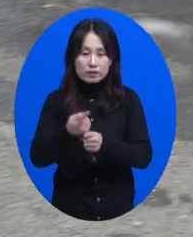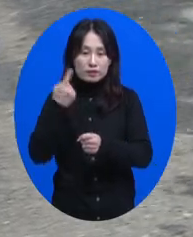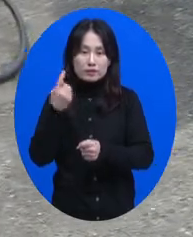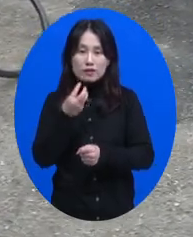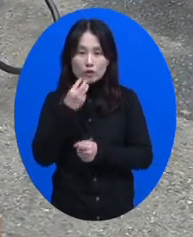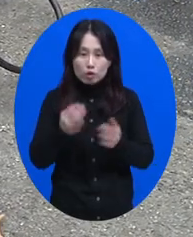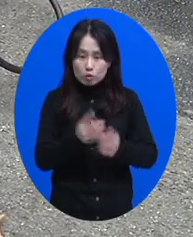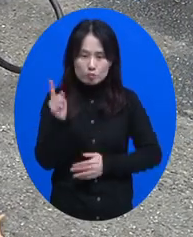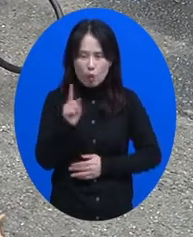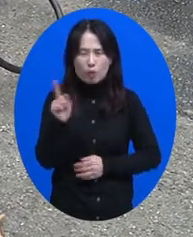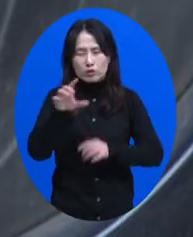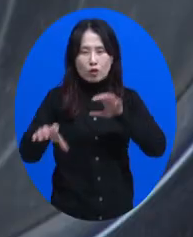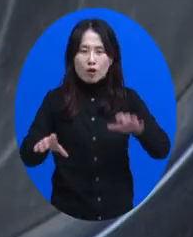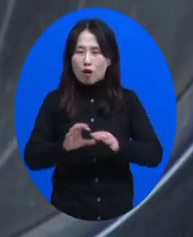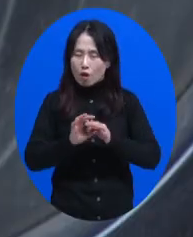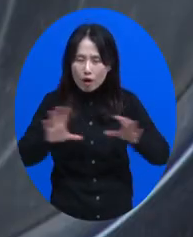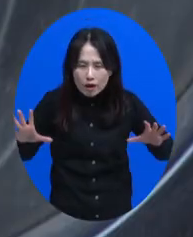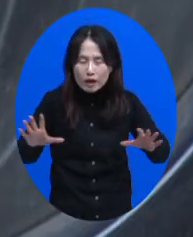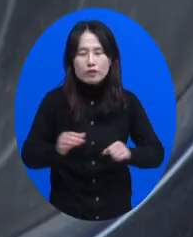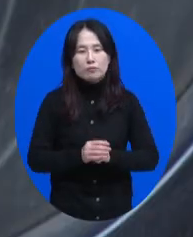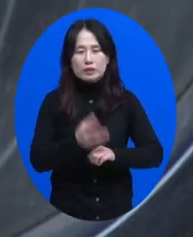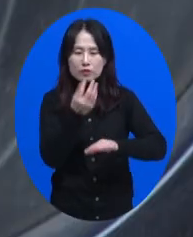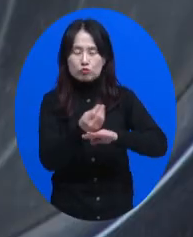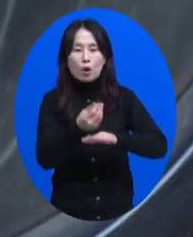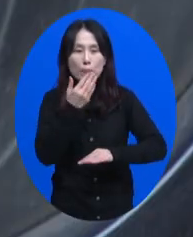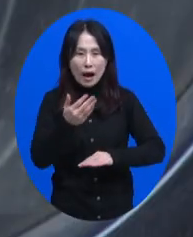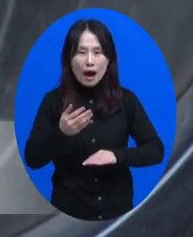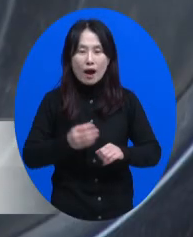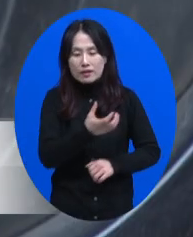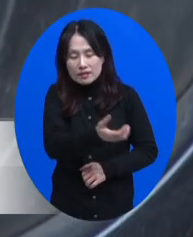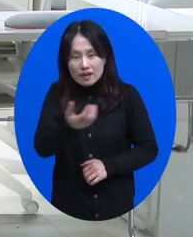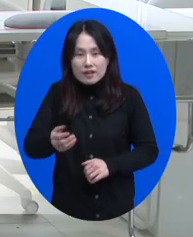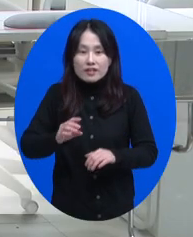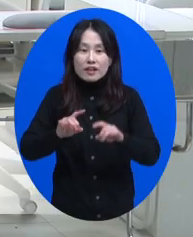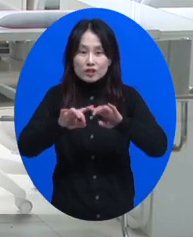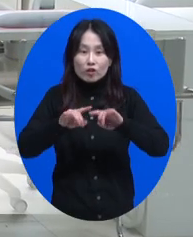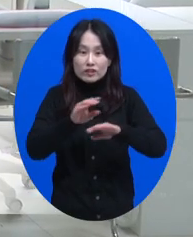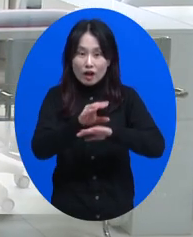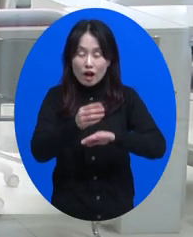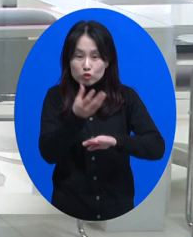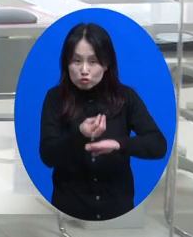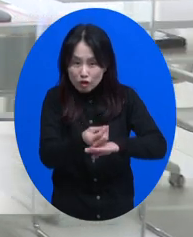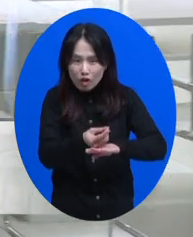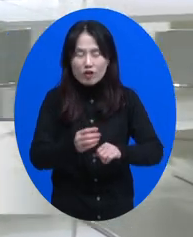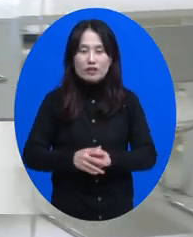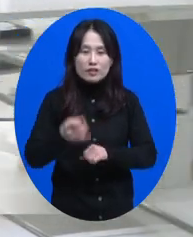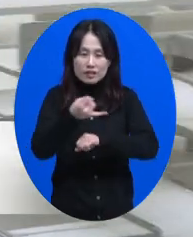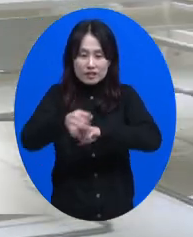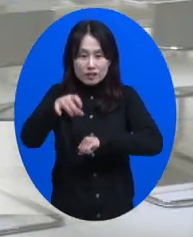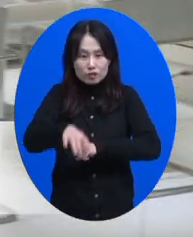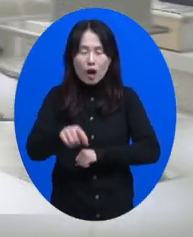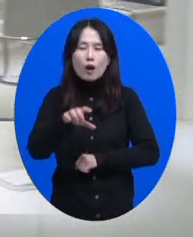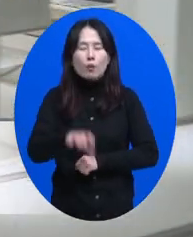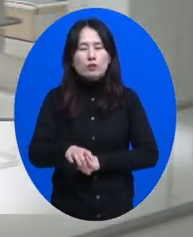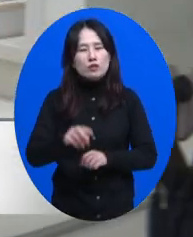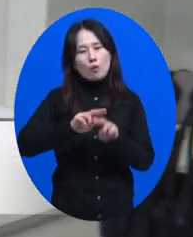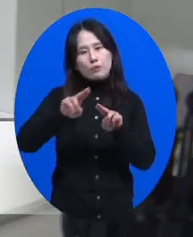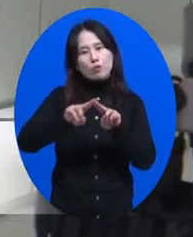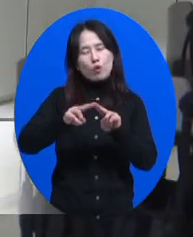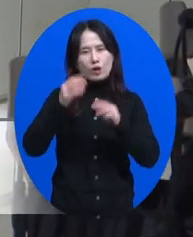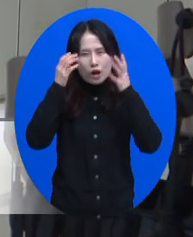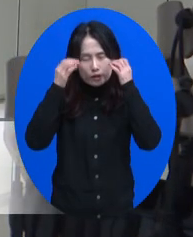경기도는 어디서든 충전이 가능한 이동형 전기차 충전기와 각각의 디자이너들이 하나의 점포에서 미용기구와